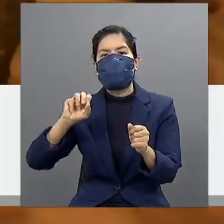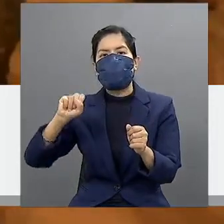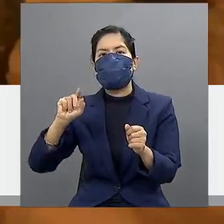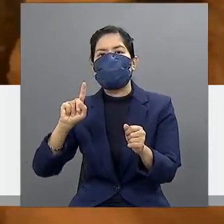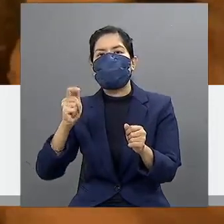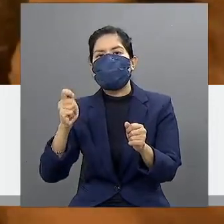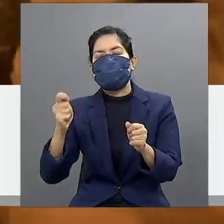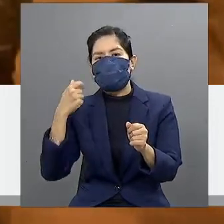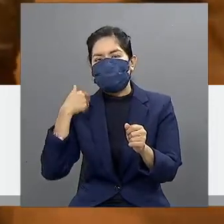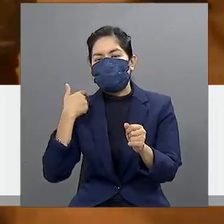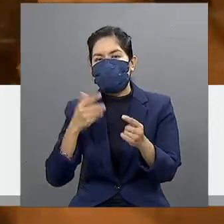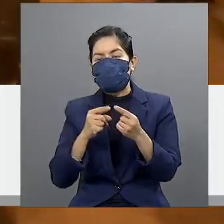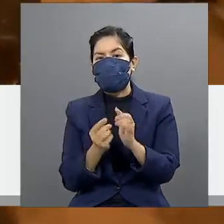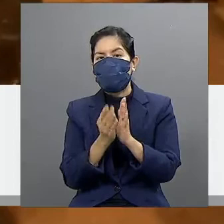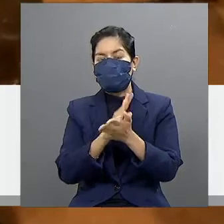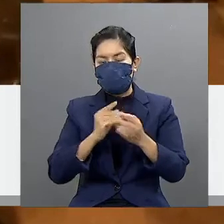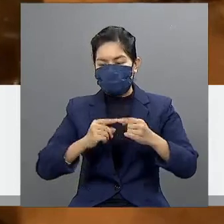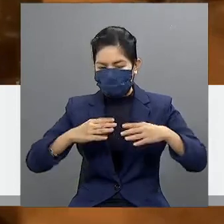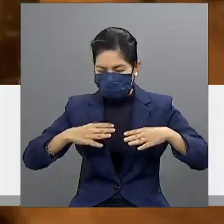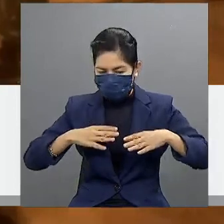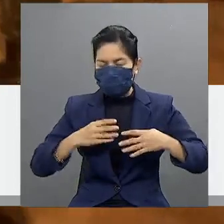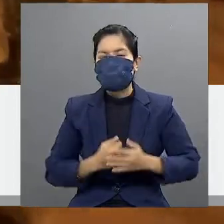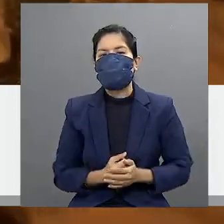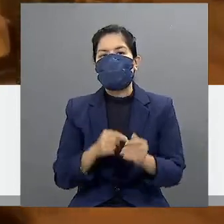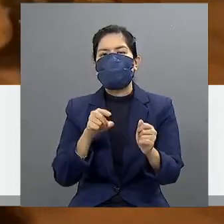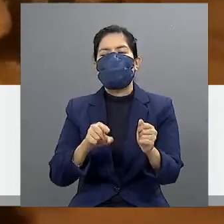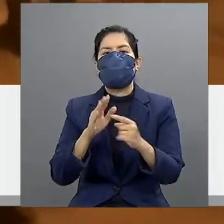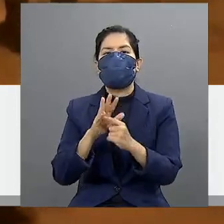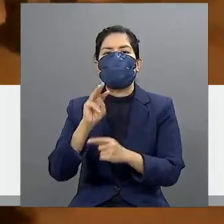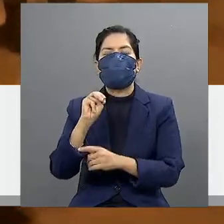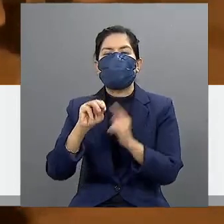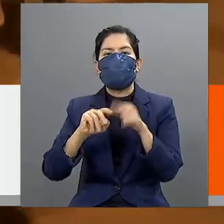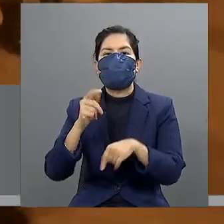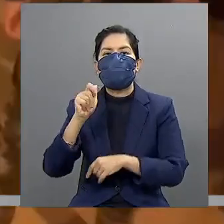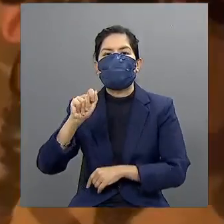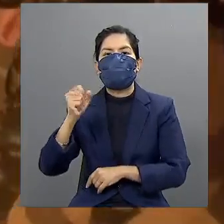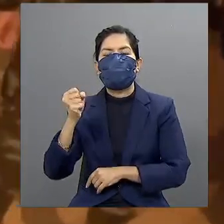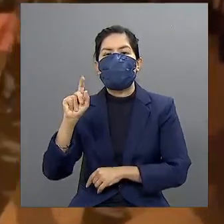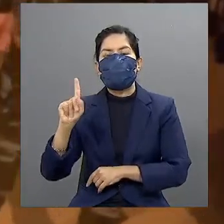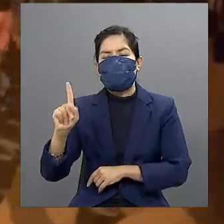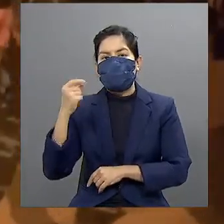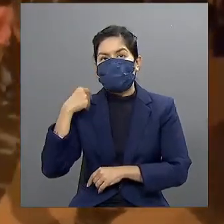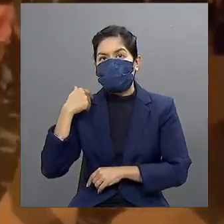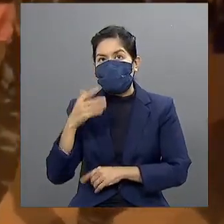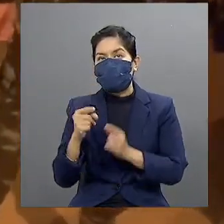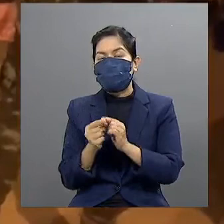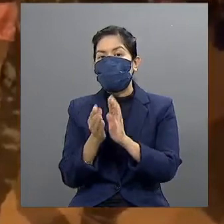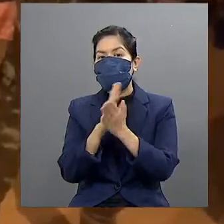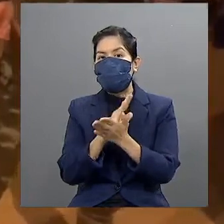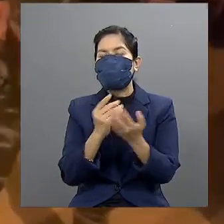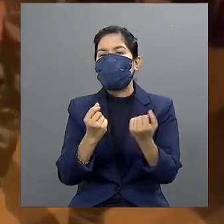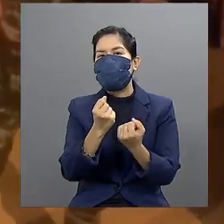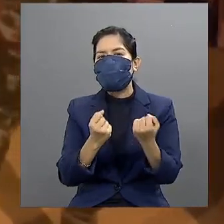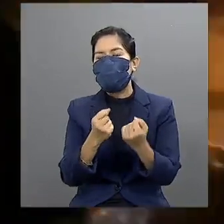ในหมู่บ้านแม่กาสาตำบลแม่กาสาอำเภอแม่สอดแล้วก็ใช้รถยนต์บรรทุกผักขนส่งแรงงานไปยังกรุงเทพปริมณฑลแบบนี้ล่ะค่ะ